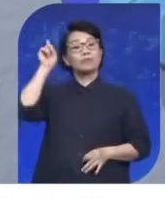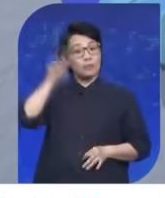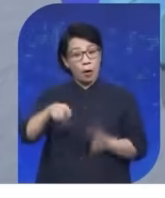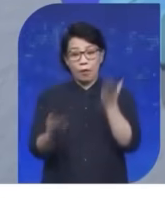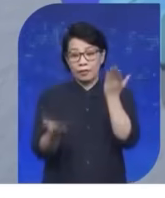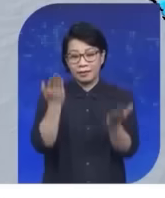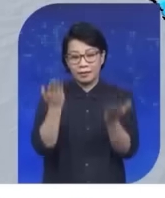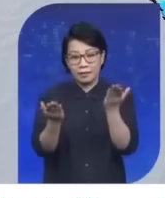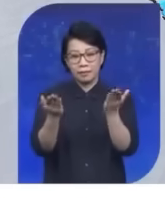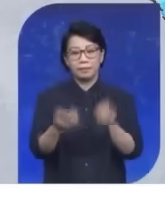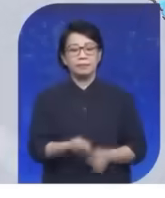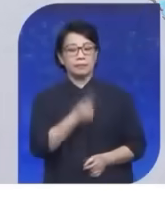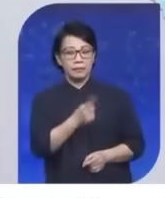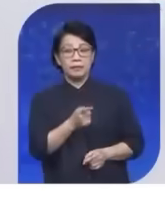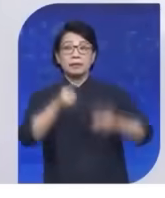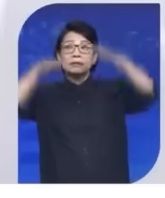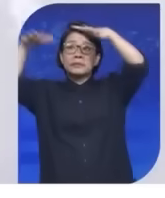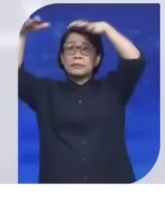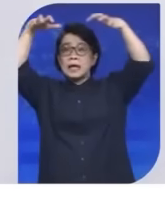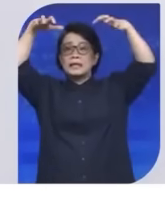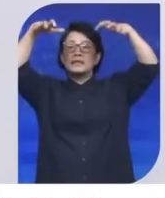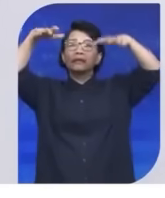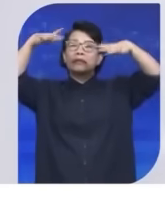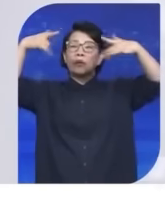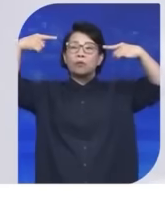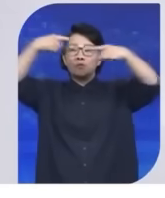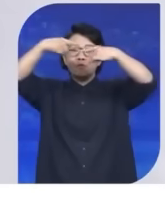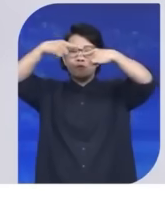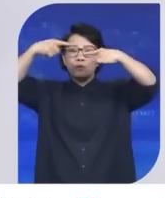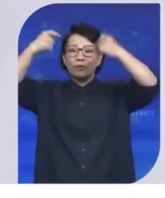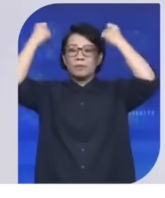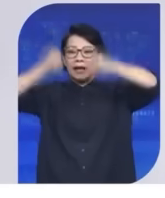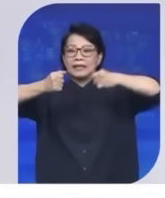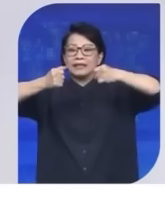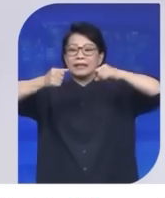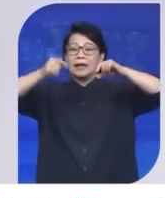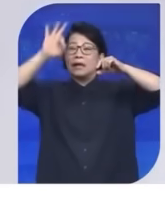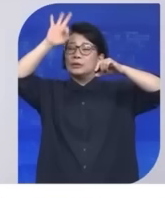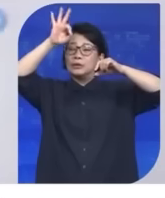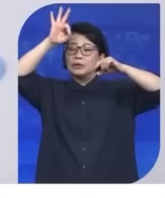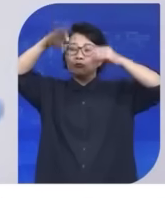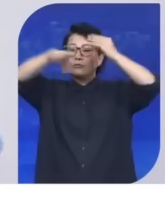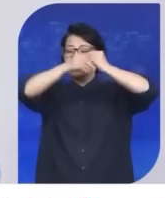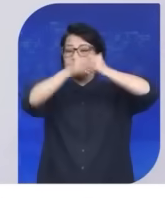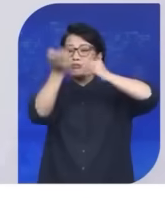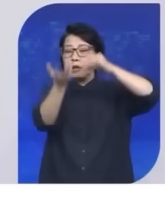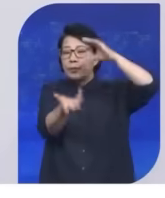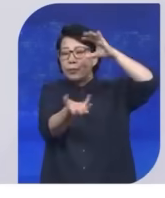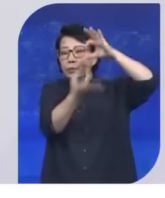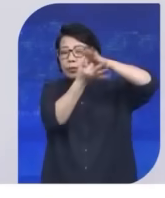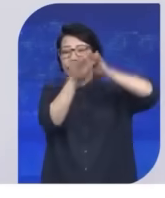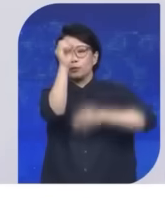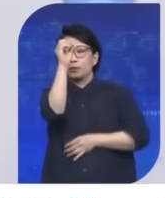Mưa đá được hình thành trong các đám mây dông có đối lưu mạnh. Các hạt băng ở đây sẽ liên tục được bổ sung hơi nước và to dần